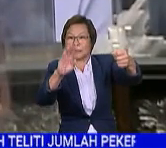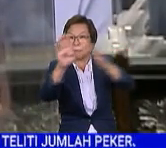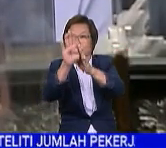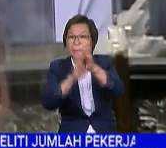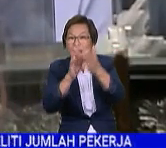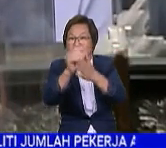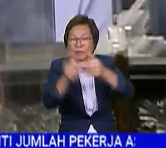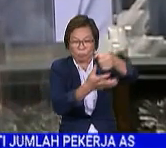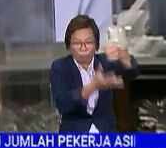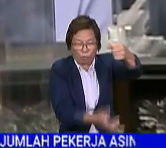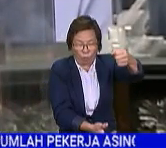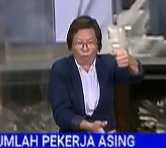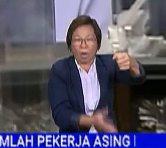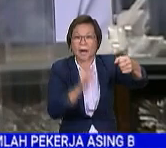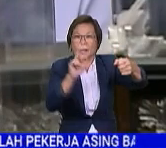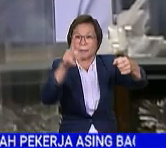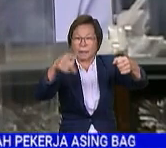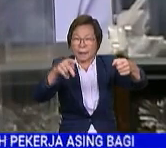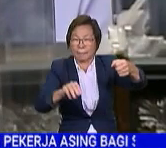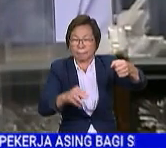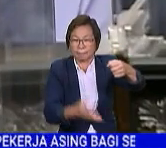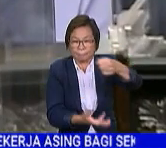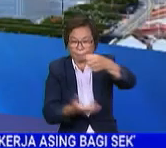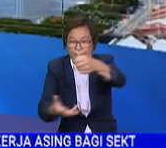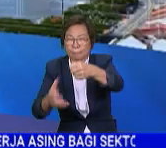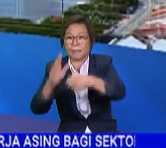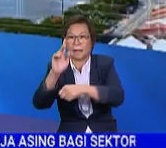6 pilihan Ringgit kepada cpm